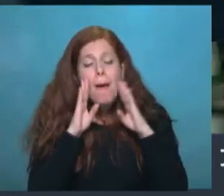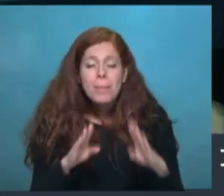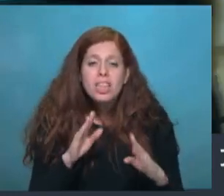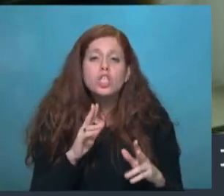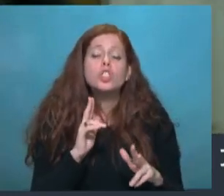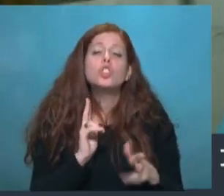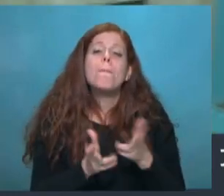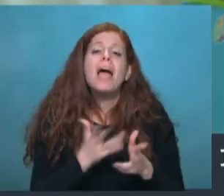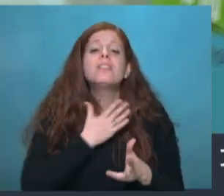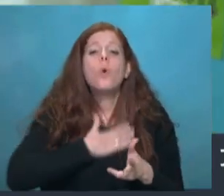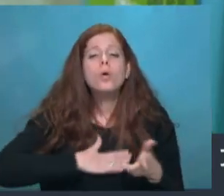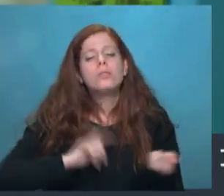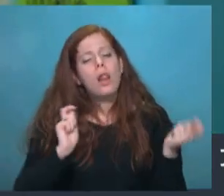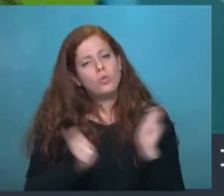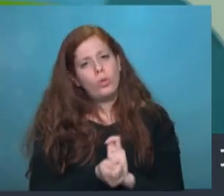רוצה להשתנות.